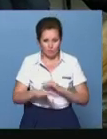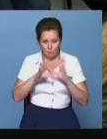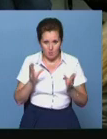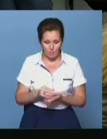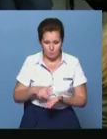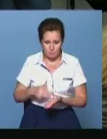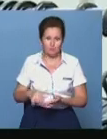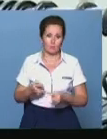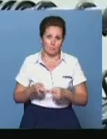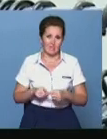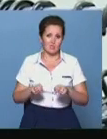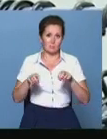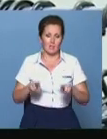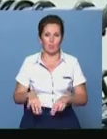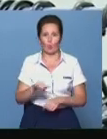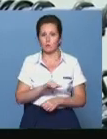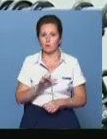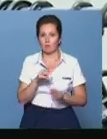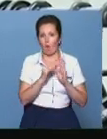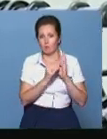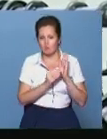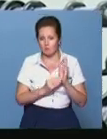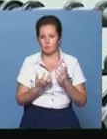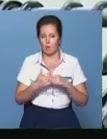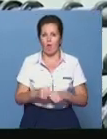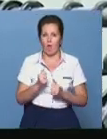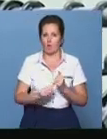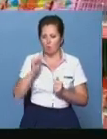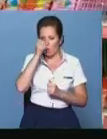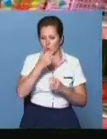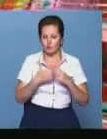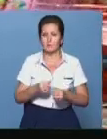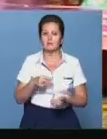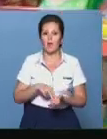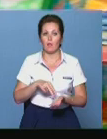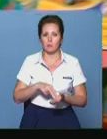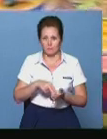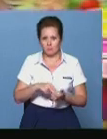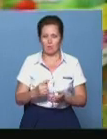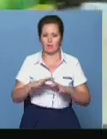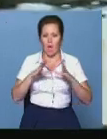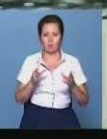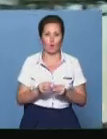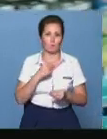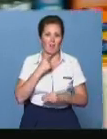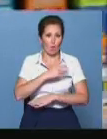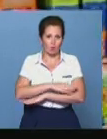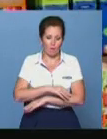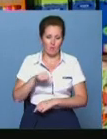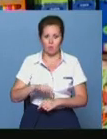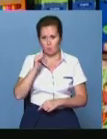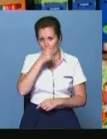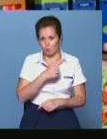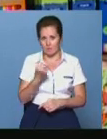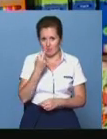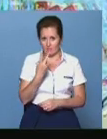обнародовали специалисты Удмуртстата. Они ежегодно рассчитывают среднюю стоимость так называемого набора первоклассника. В этом году она составила